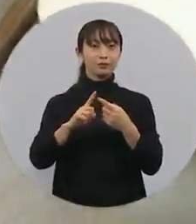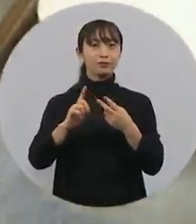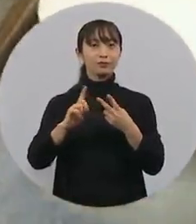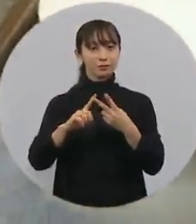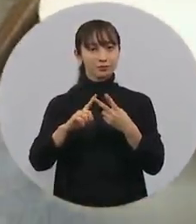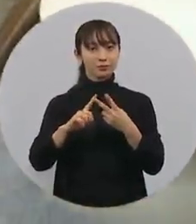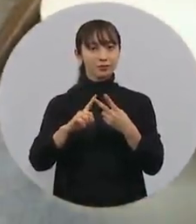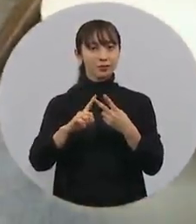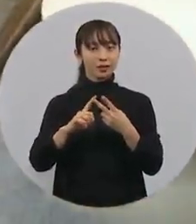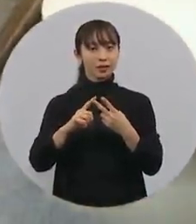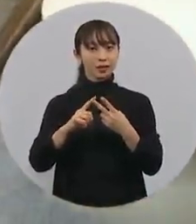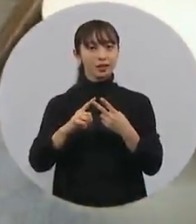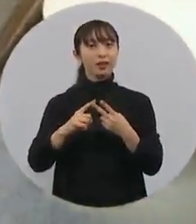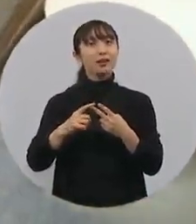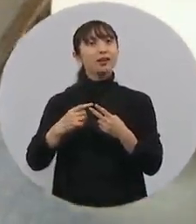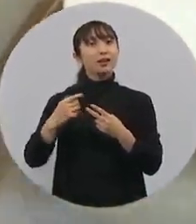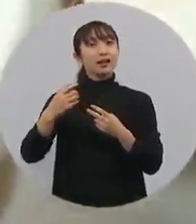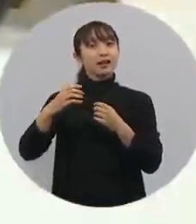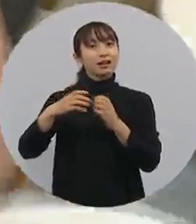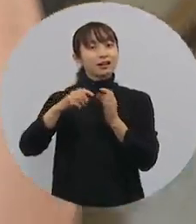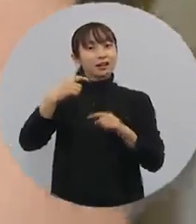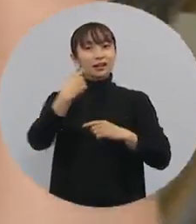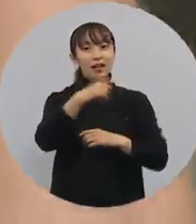大根の葉っぱと